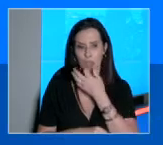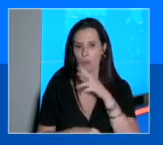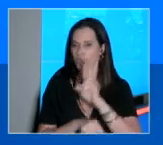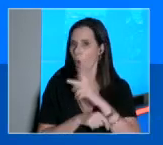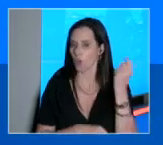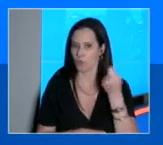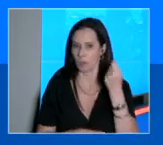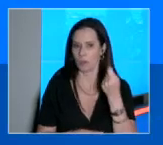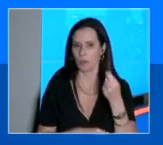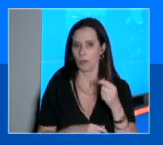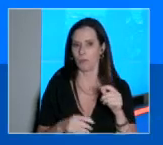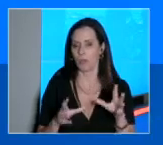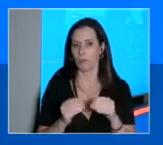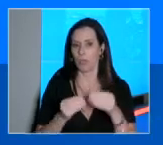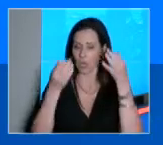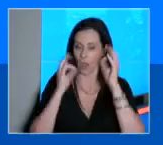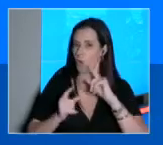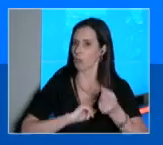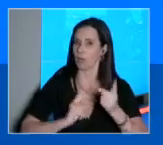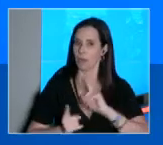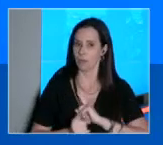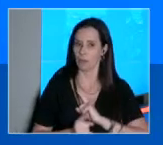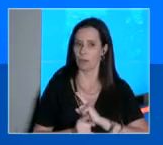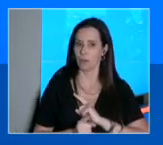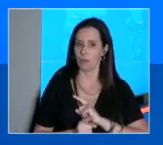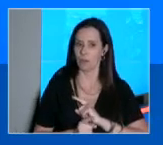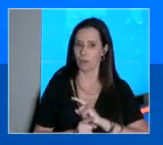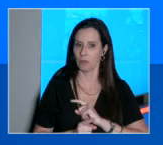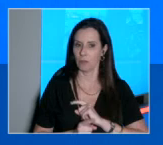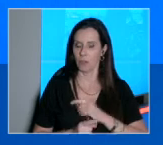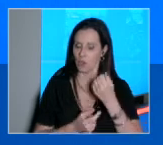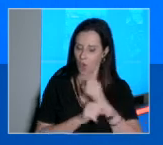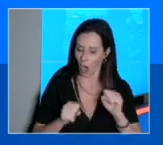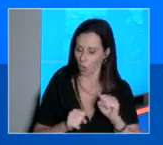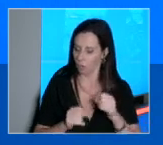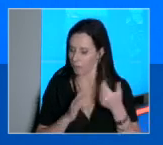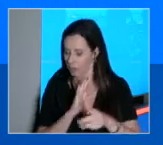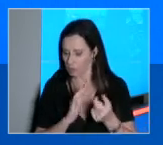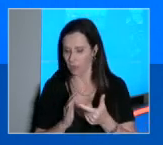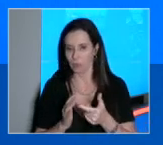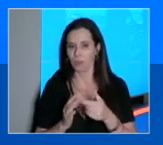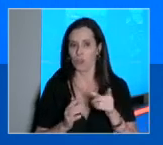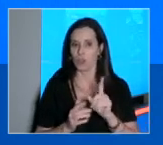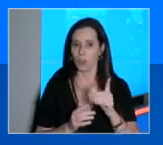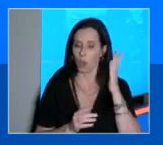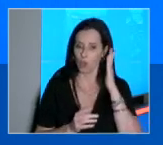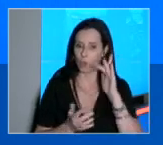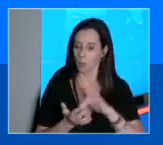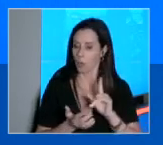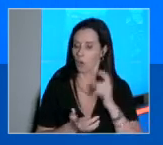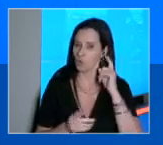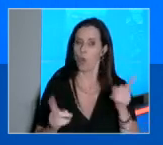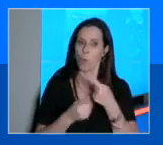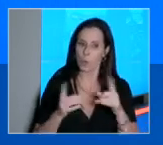שמירת השבת ותוך כבוד הדדי, זאת אומרת, הקרבות הדדיות שהחילונים מקריבים, מדוגמה זה שהם לא ישנו במקום, לא